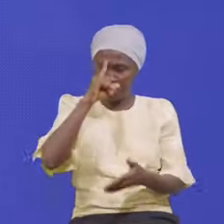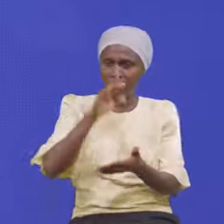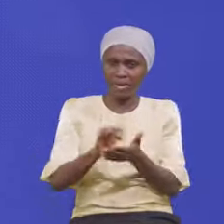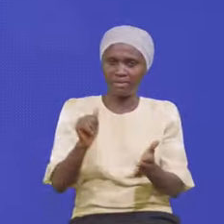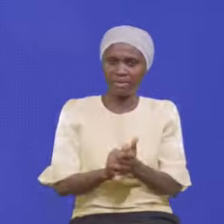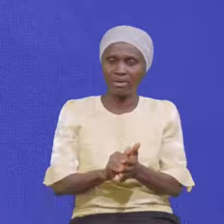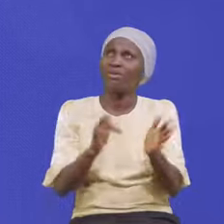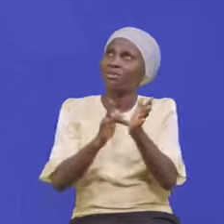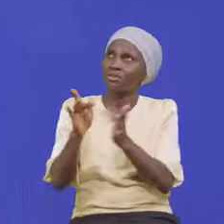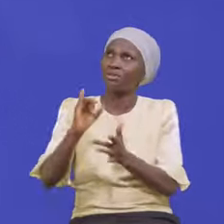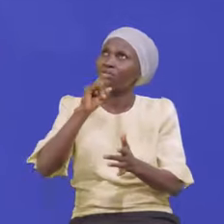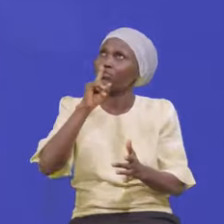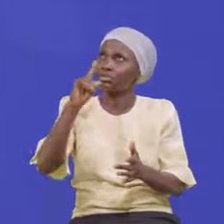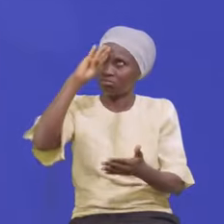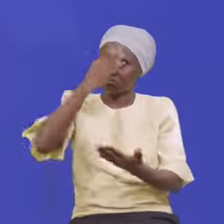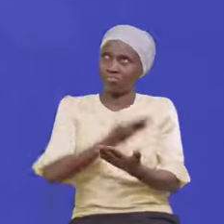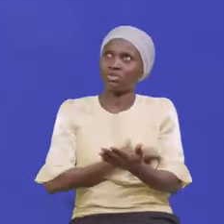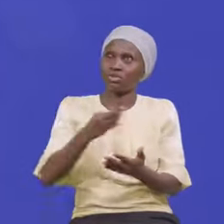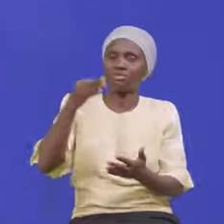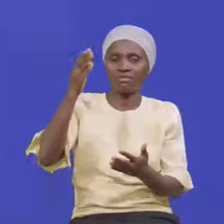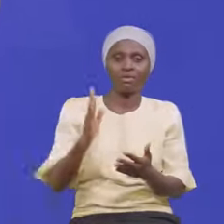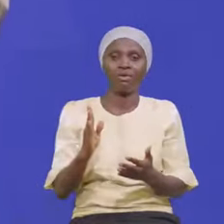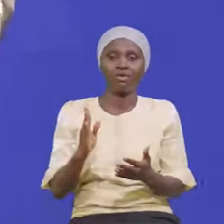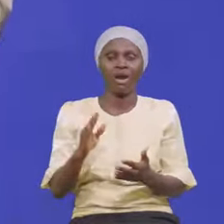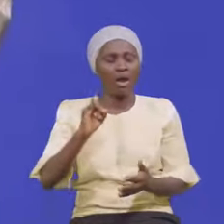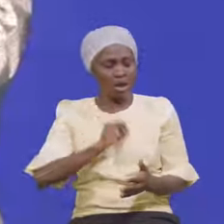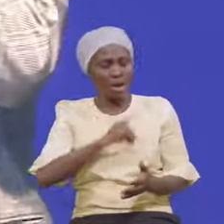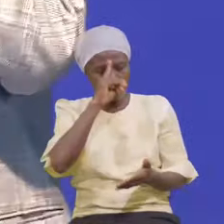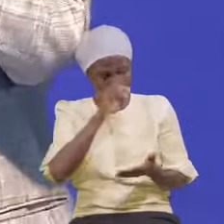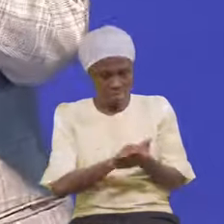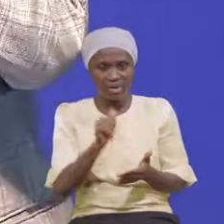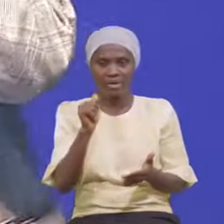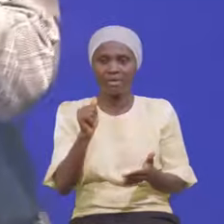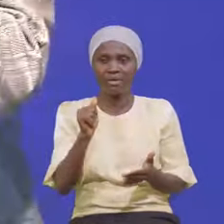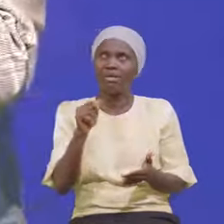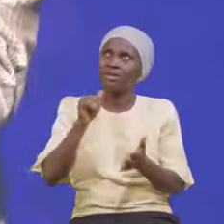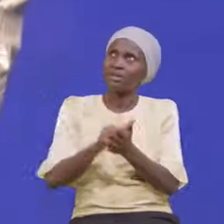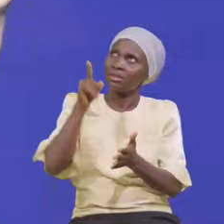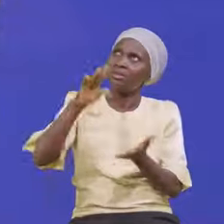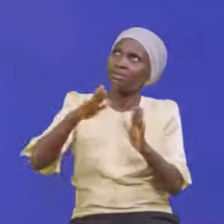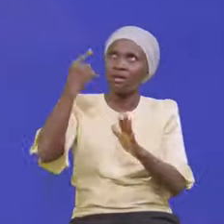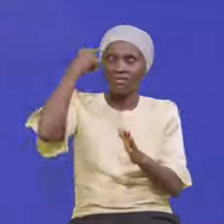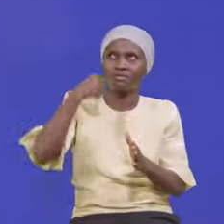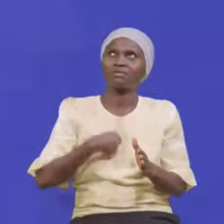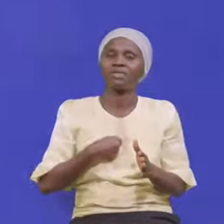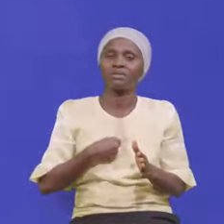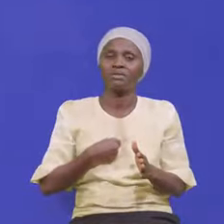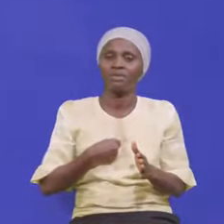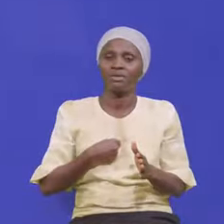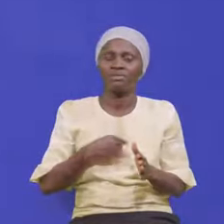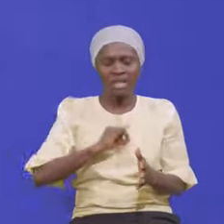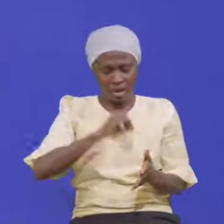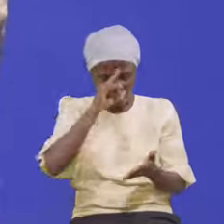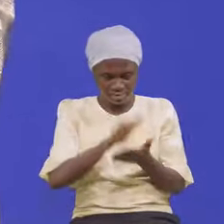is the Son of God, యేసు దేవుని కుమారుడని, I believe, నేను నమ్ముతున్నాను, He died for me, ఆయన నా కోసం మరణించాడని,